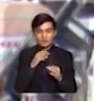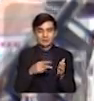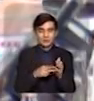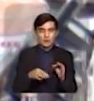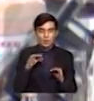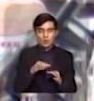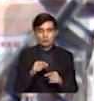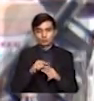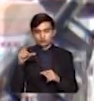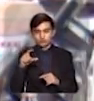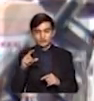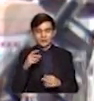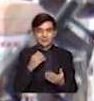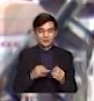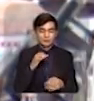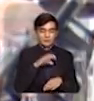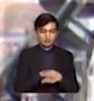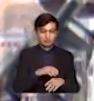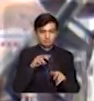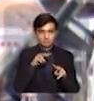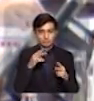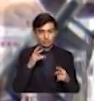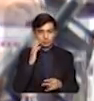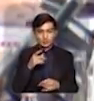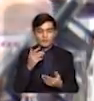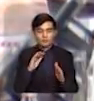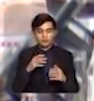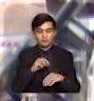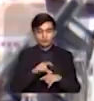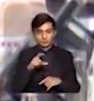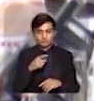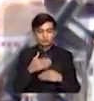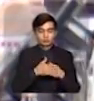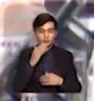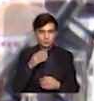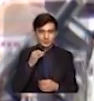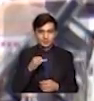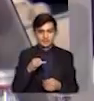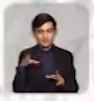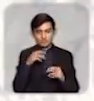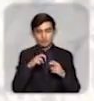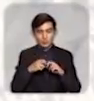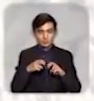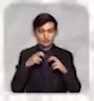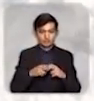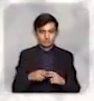жасанды түрде өсіру актілерін назар аудару қажет. Мәселен, мән-жайын анықтаңыздар.